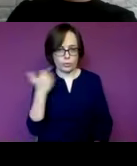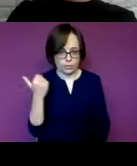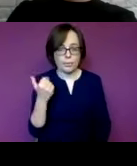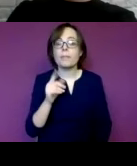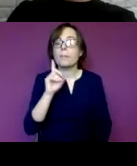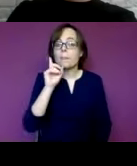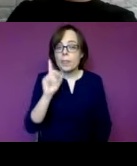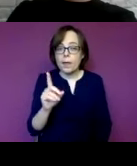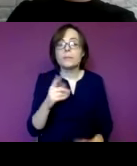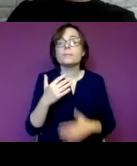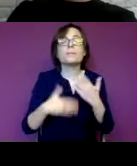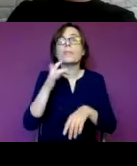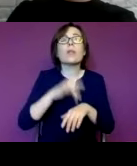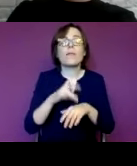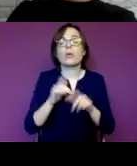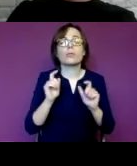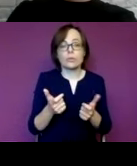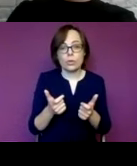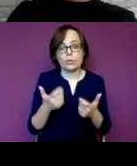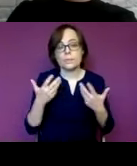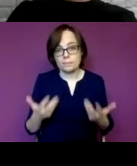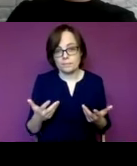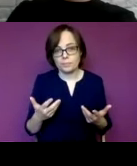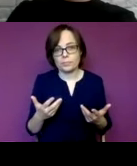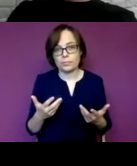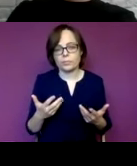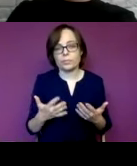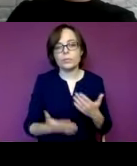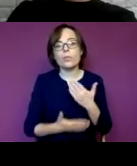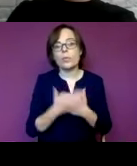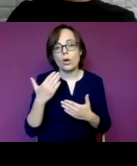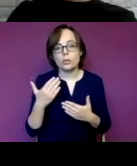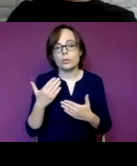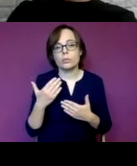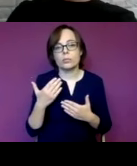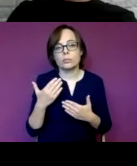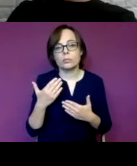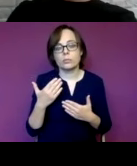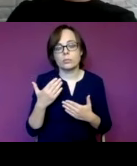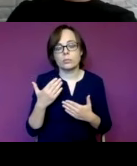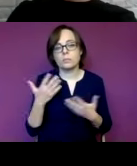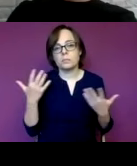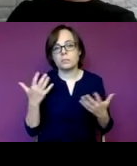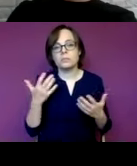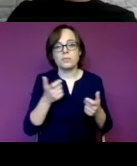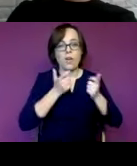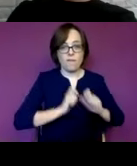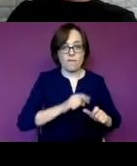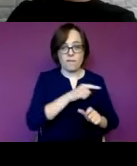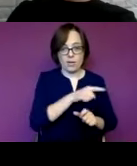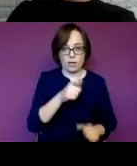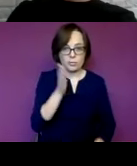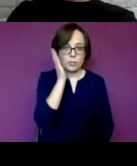z tego wynikało? Mianowicie wynikało to, że właściwie no, mieszkańcy wsi w dużej mierze